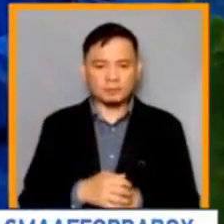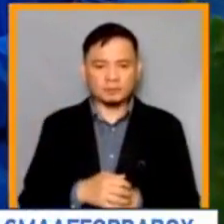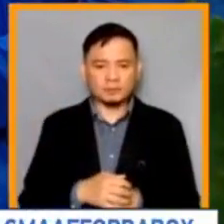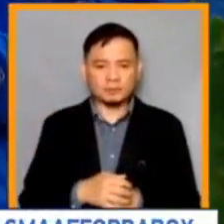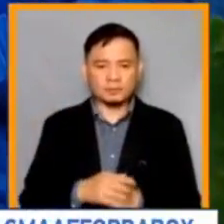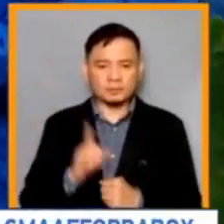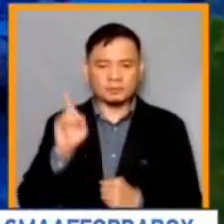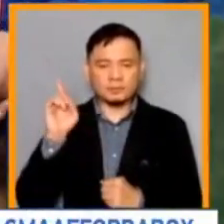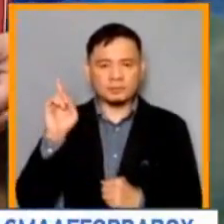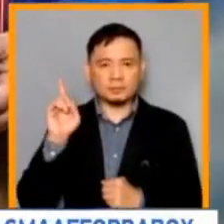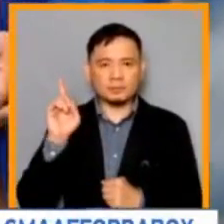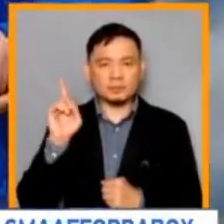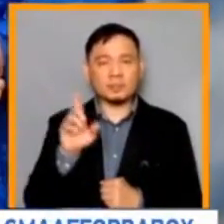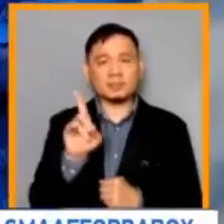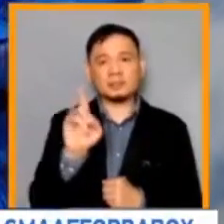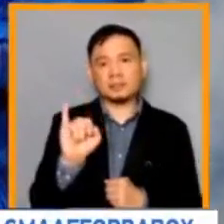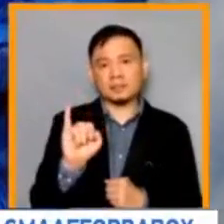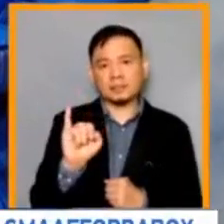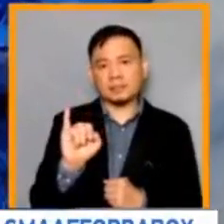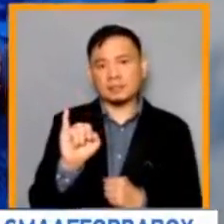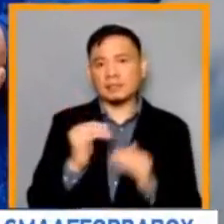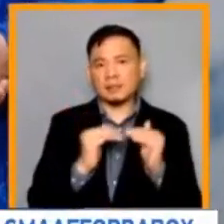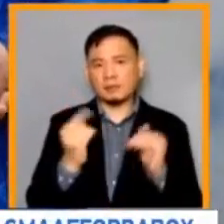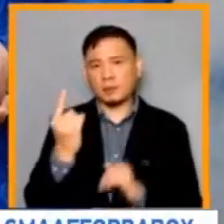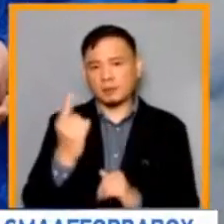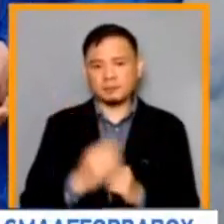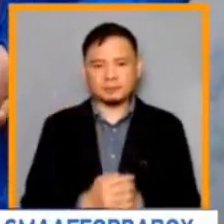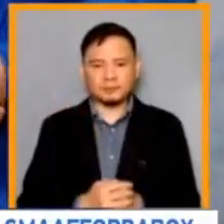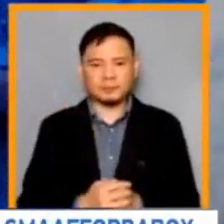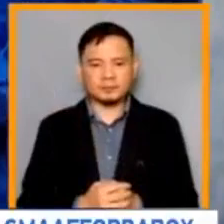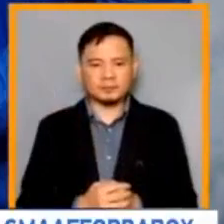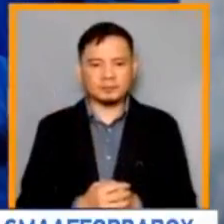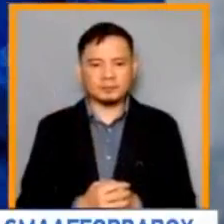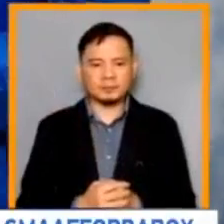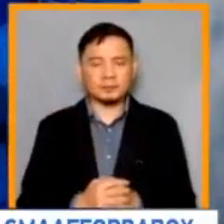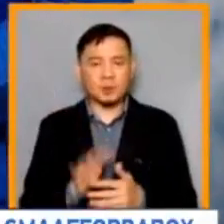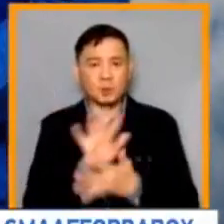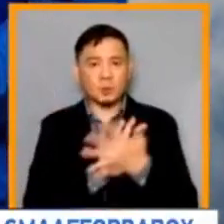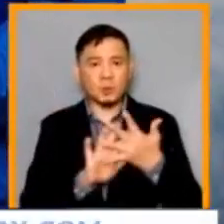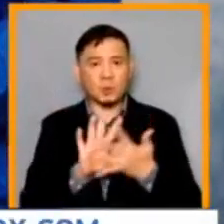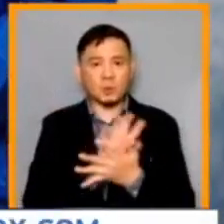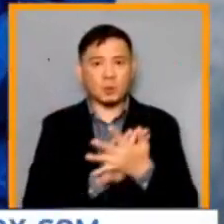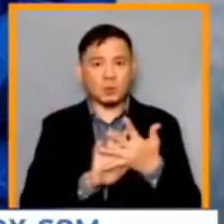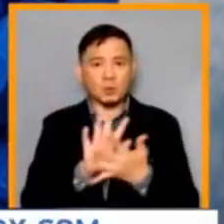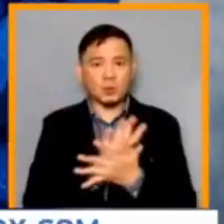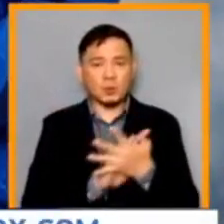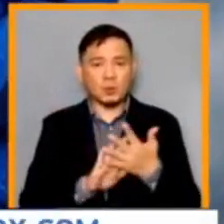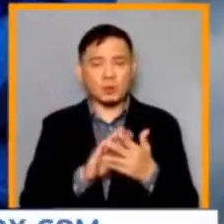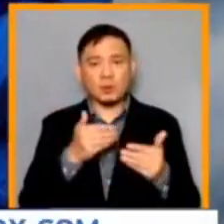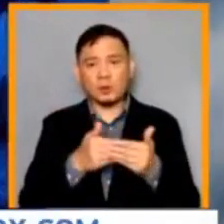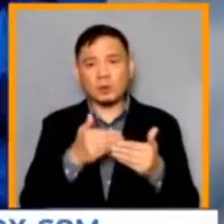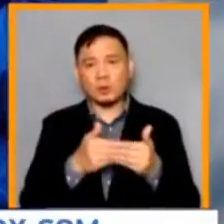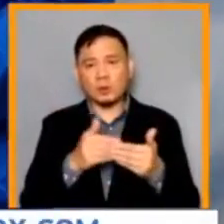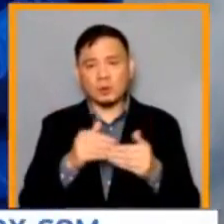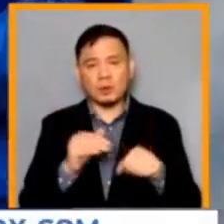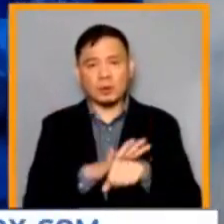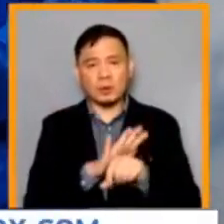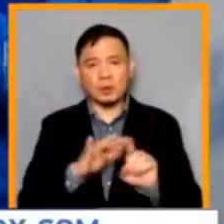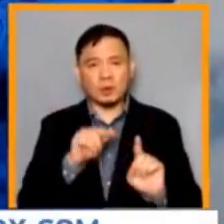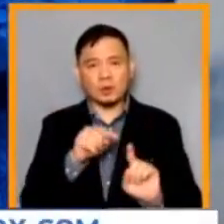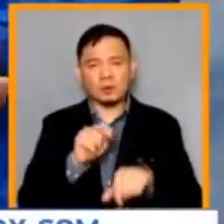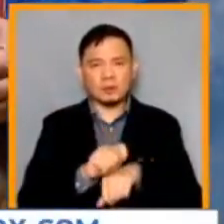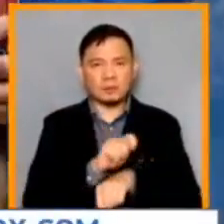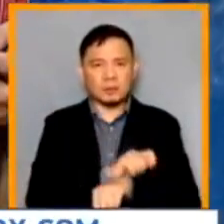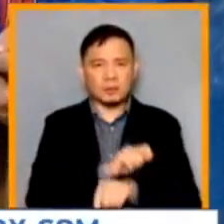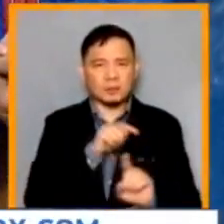Dinagat Islands. Namataan ang sentro ng bagyong Agaton sa baybaying sakop ng Tacloban City sa Leyte. At